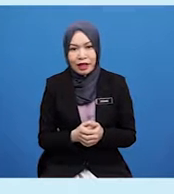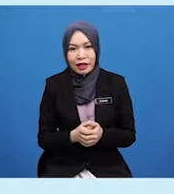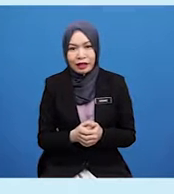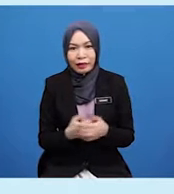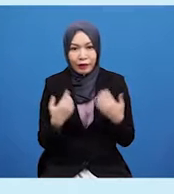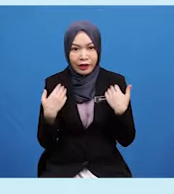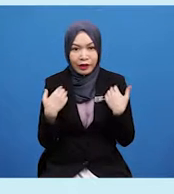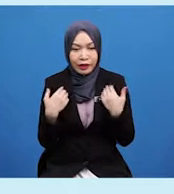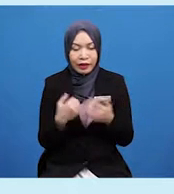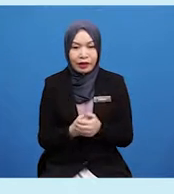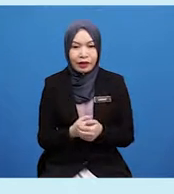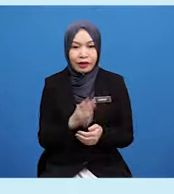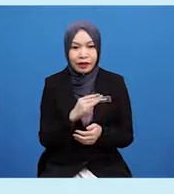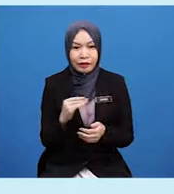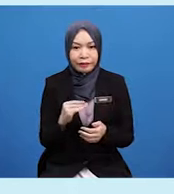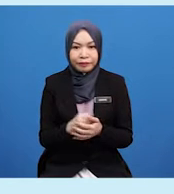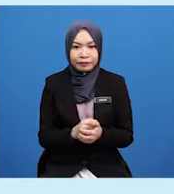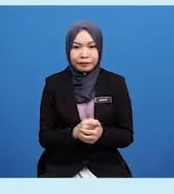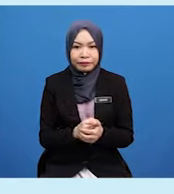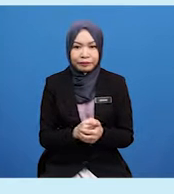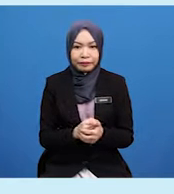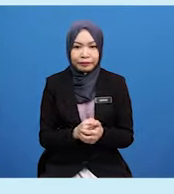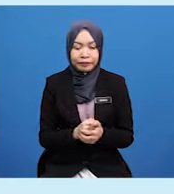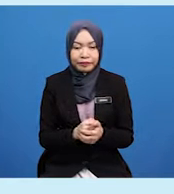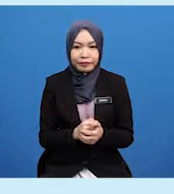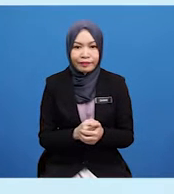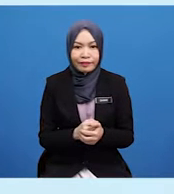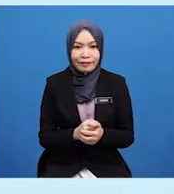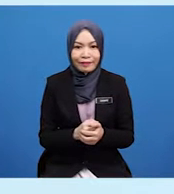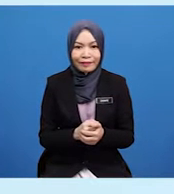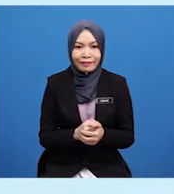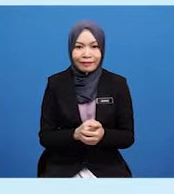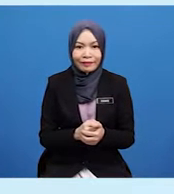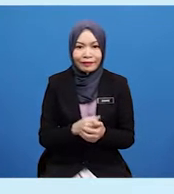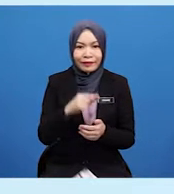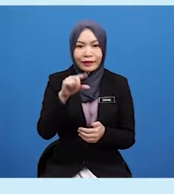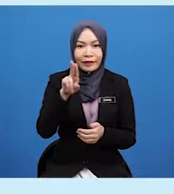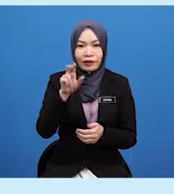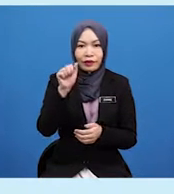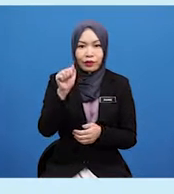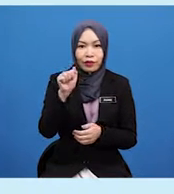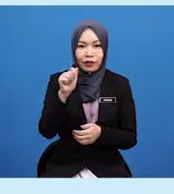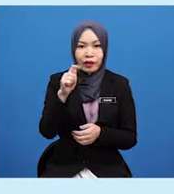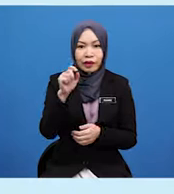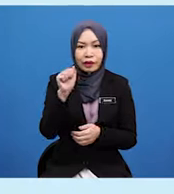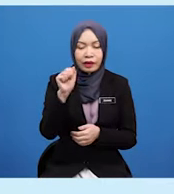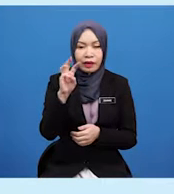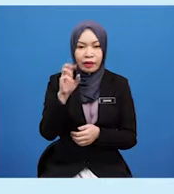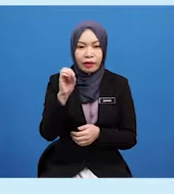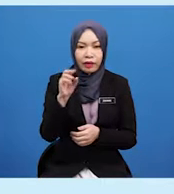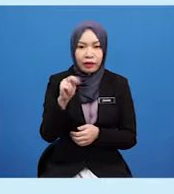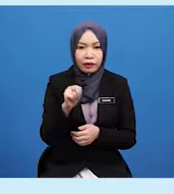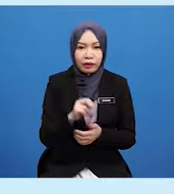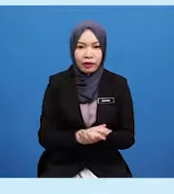Apakah nama lokasinya jauh ini Ya udah gua Tabot Hai apakah